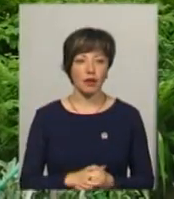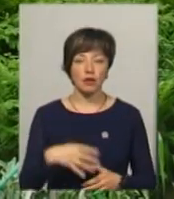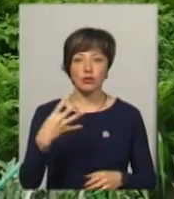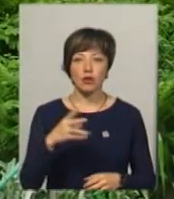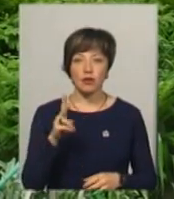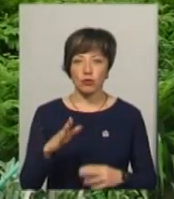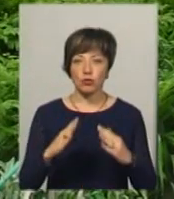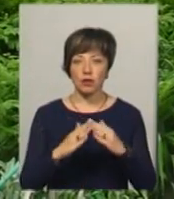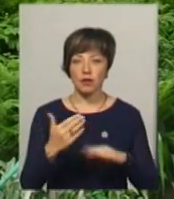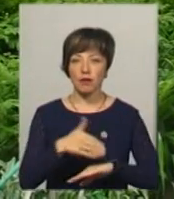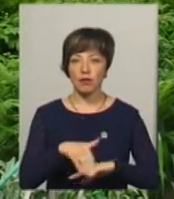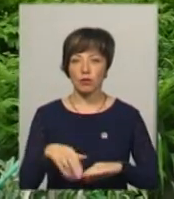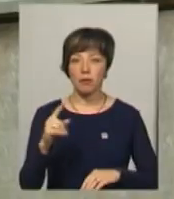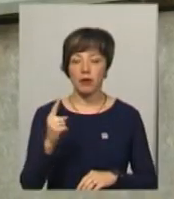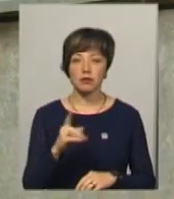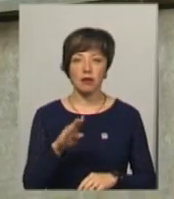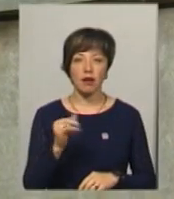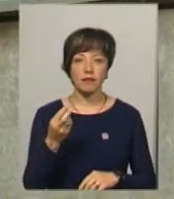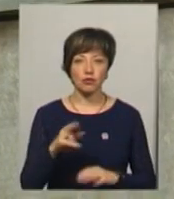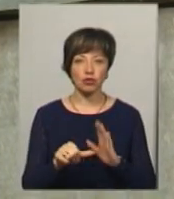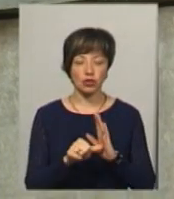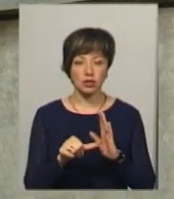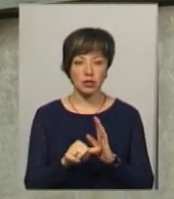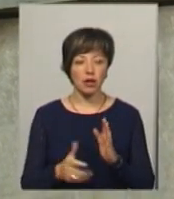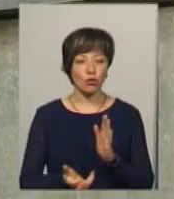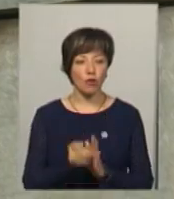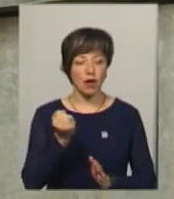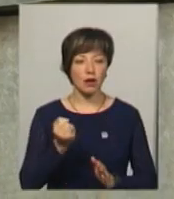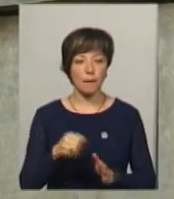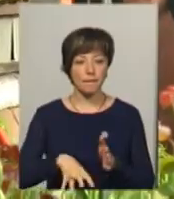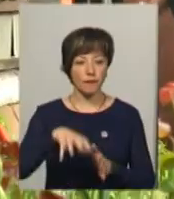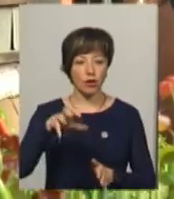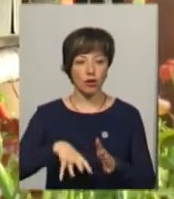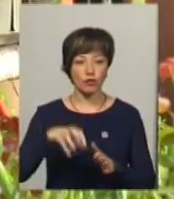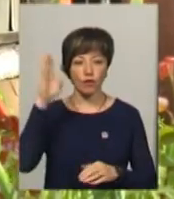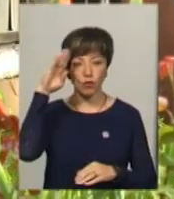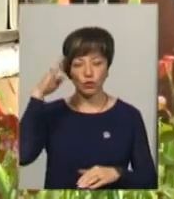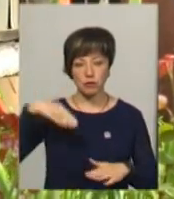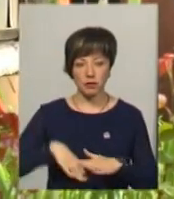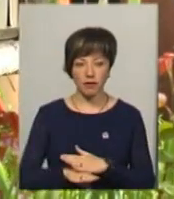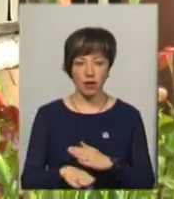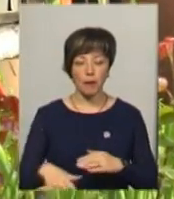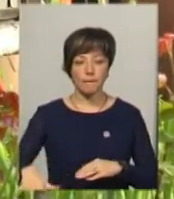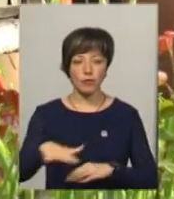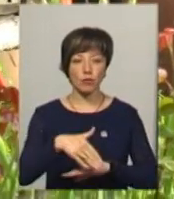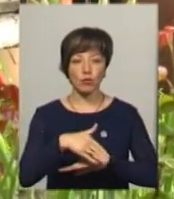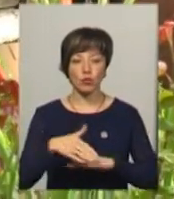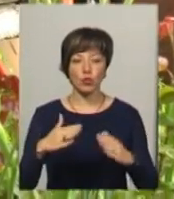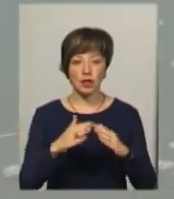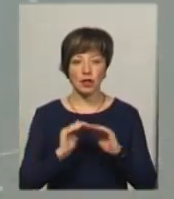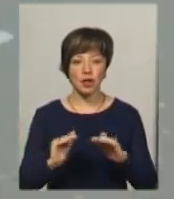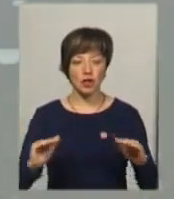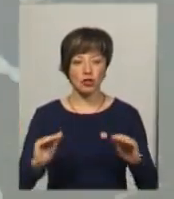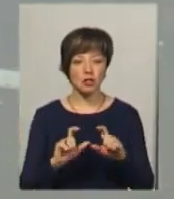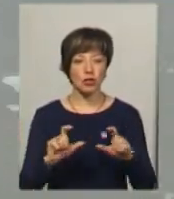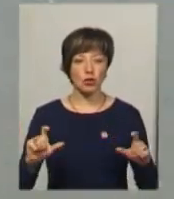-квартирному будинку на вулиці Першотроневі, 6 у Богданівцях рятувальники мотопомпами викачують воду з підвалу. Подвір'я будинку та дитячий садок